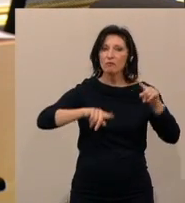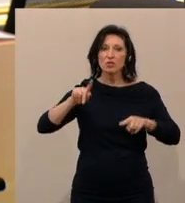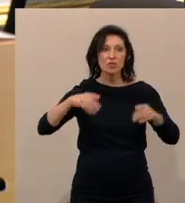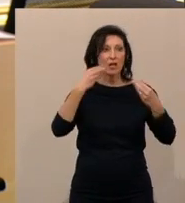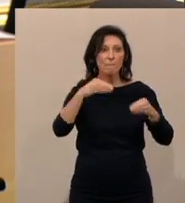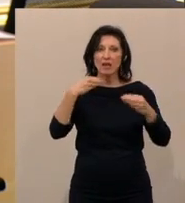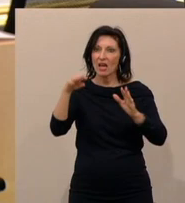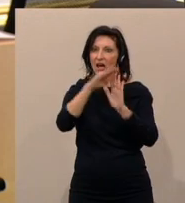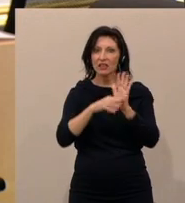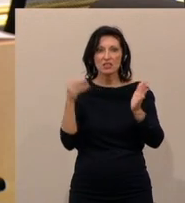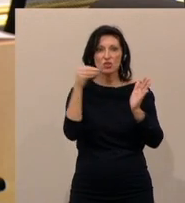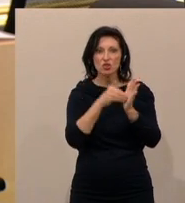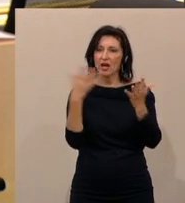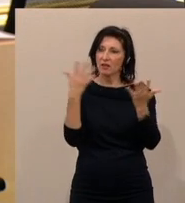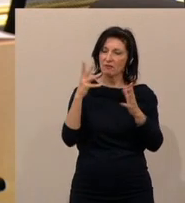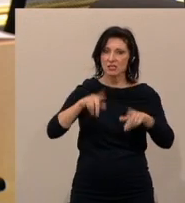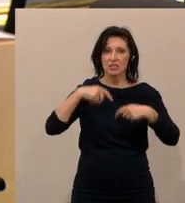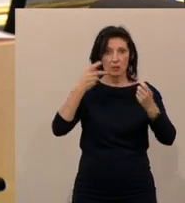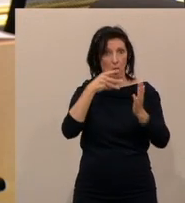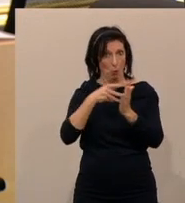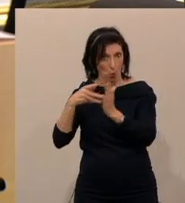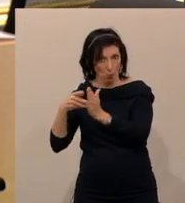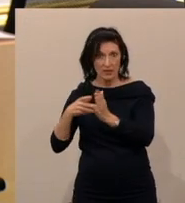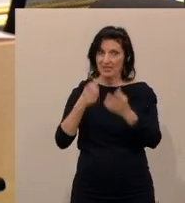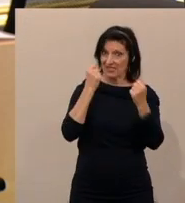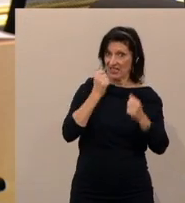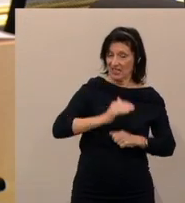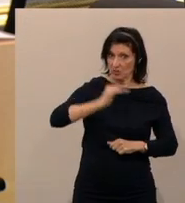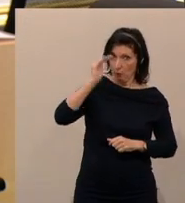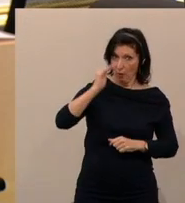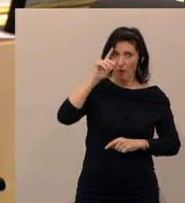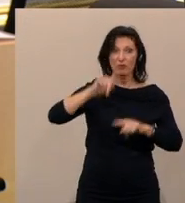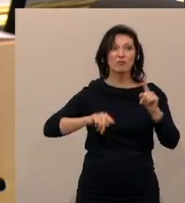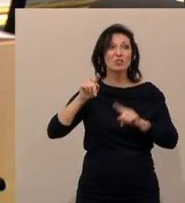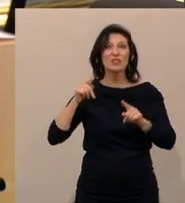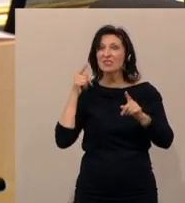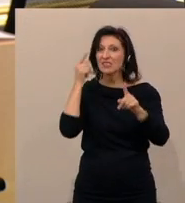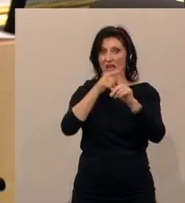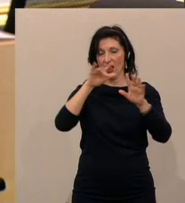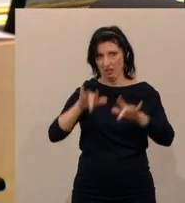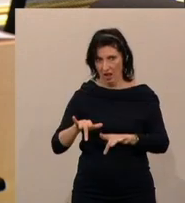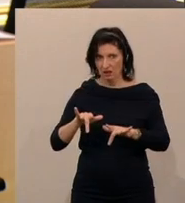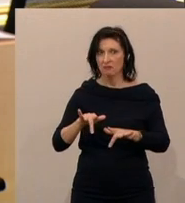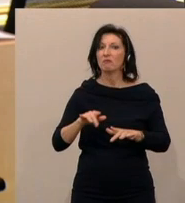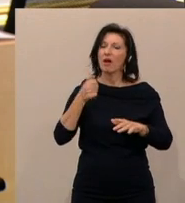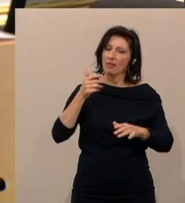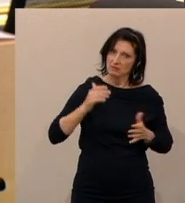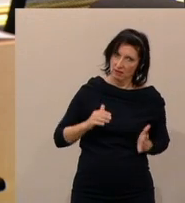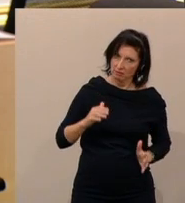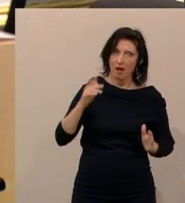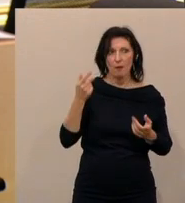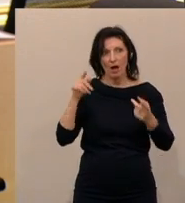geregelten Prüfungen durch die Sicherheitsbehörden einerseits unterschiedliche Zielsetzungen verfolgen und andererseits auch im Sinne